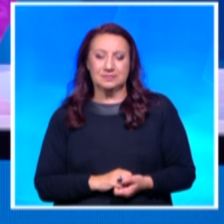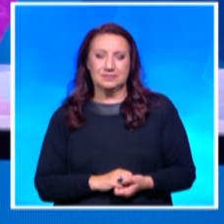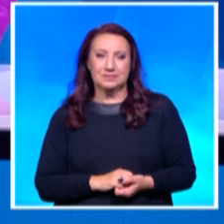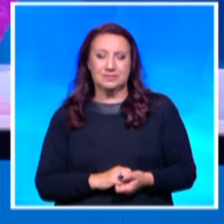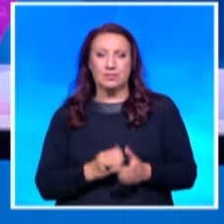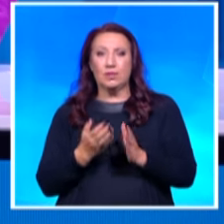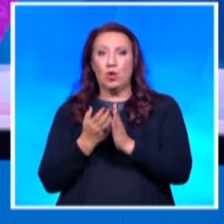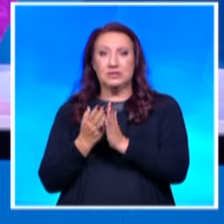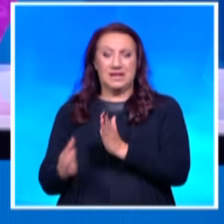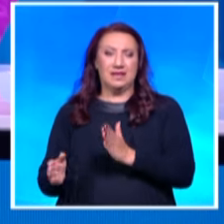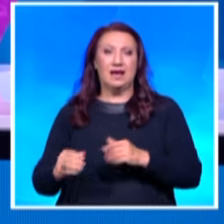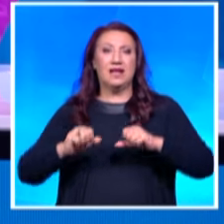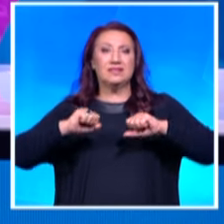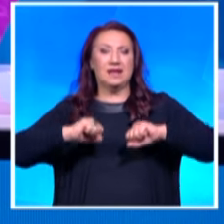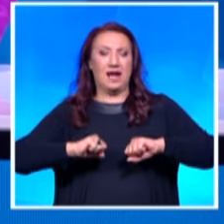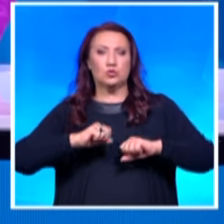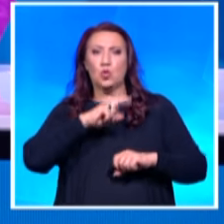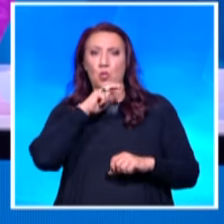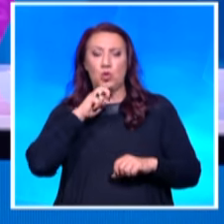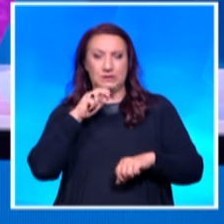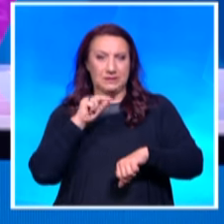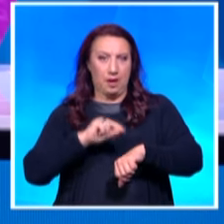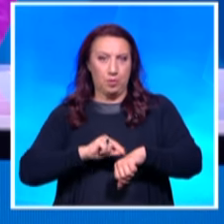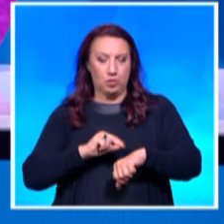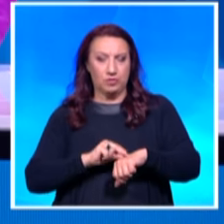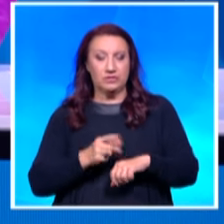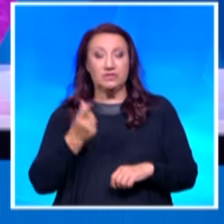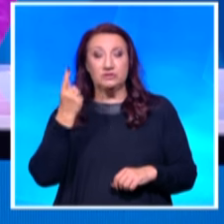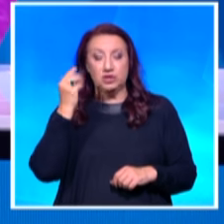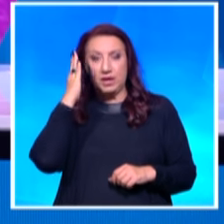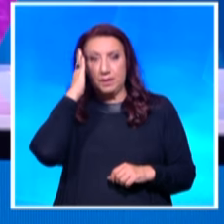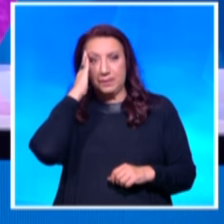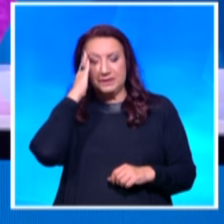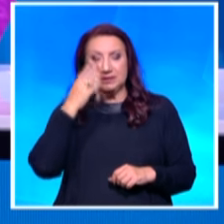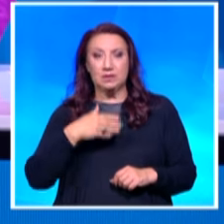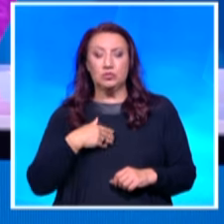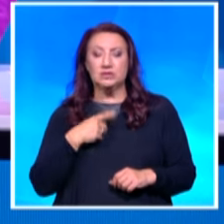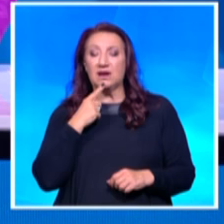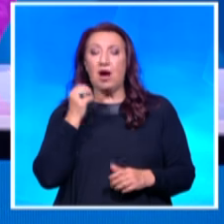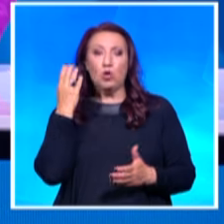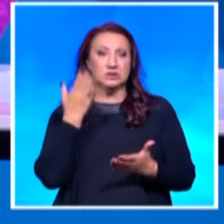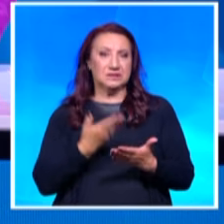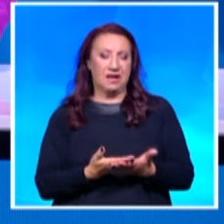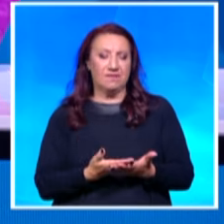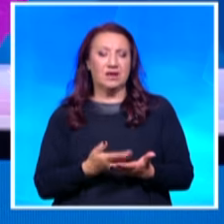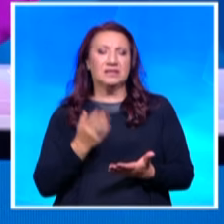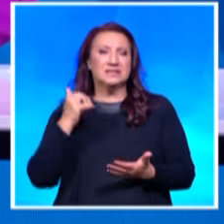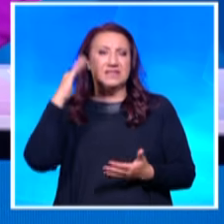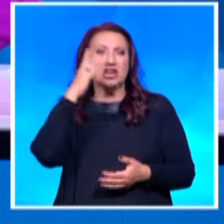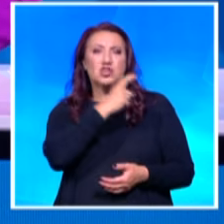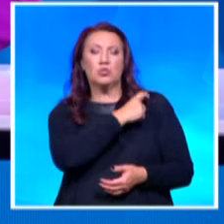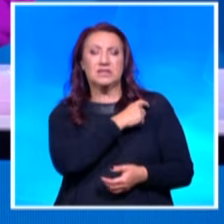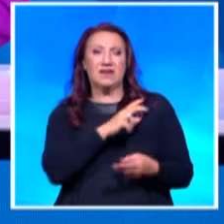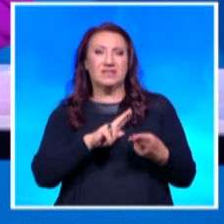Отстраниха директора на полицията в Пловдив. Вчера министърът поиска оставката на старши комисар Васил Костадинов и на началника на районното